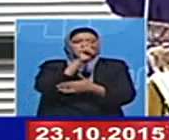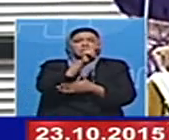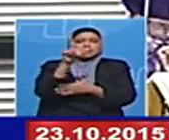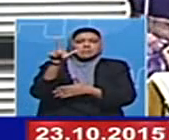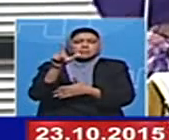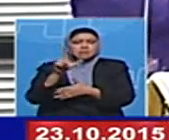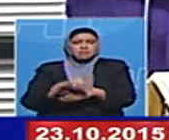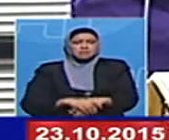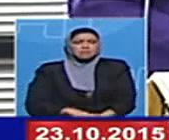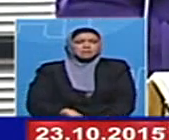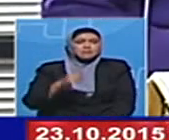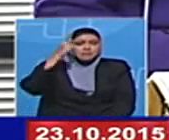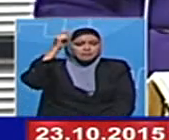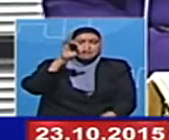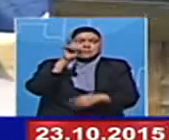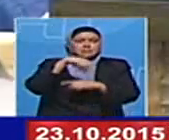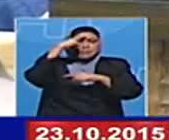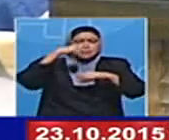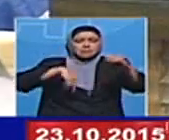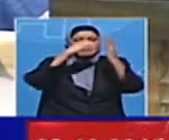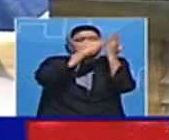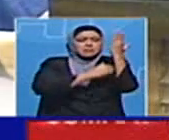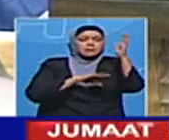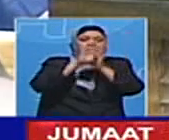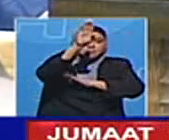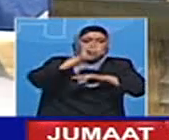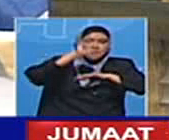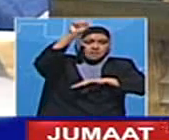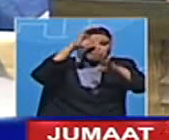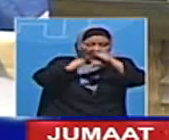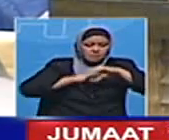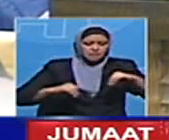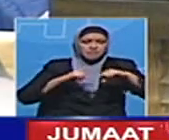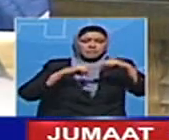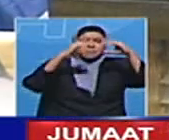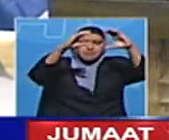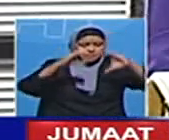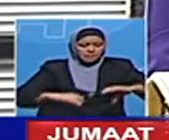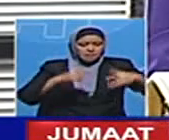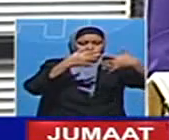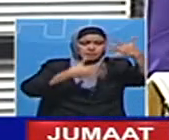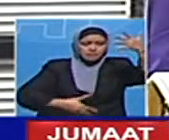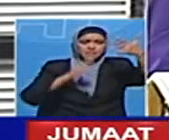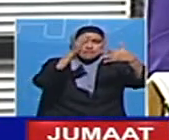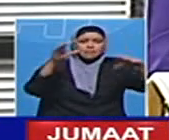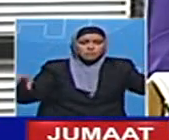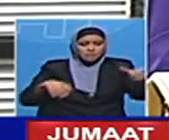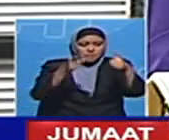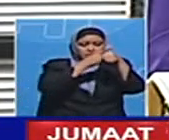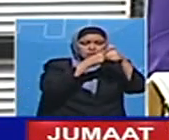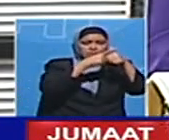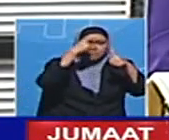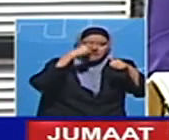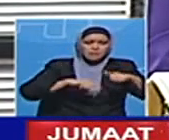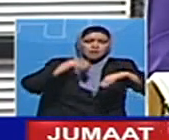dipertua manakala untuk agenda pembangunan di dan Sarawak langkah-langkah berikut akan dilaksanakan pertama